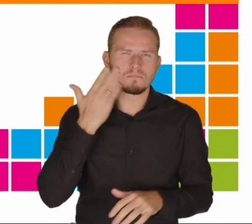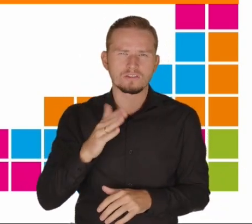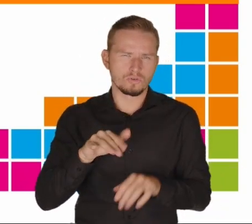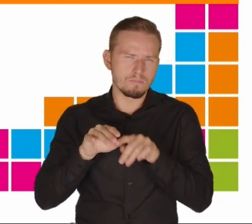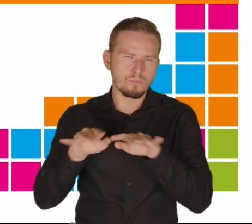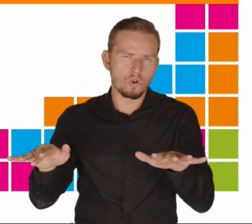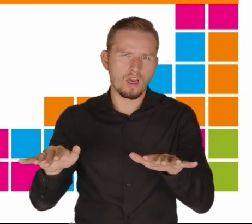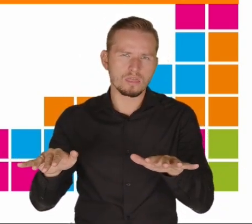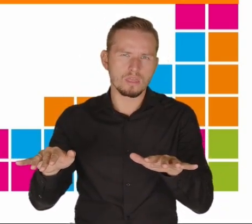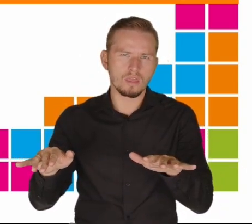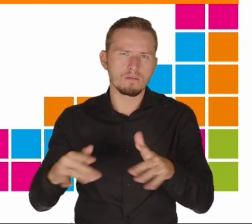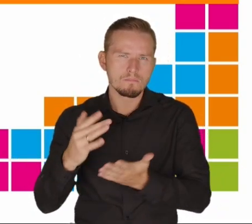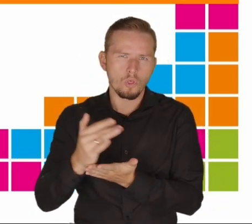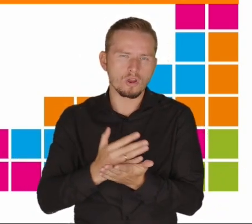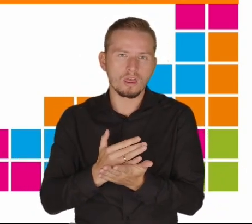narzędziem,